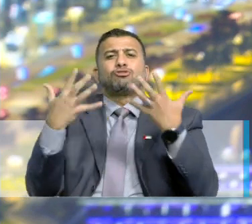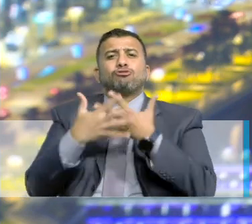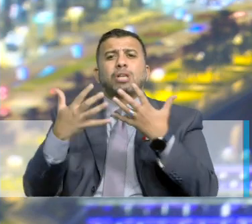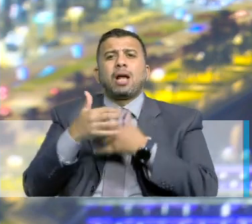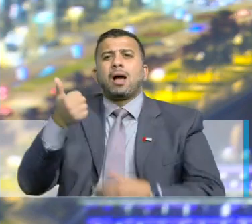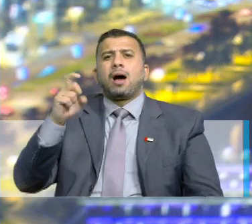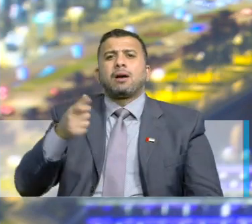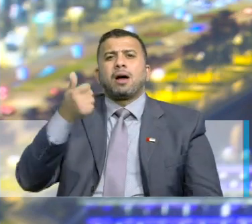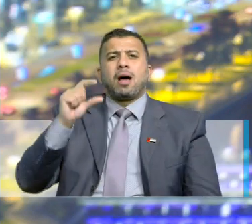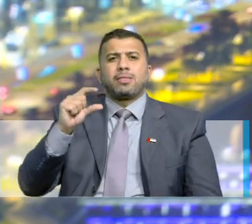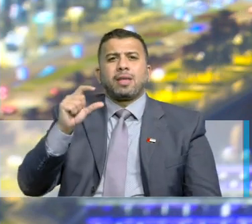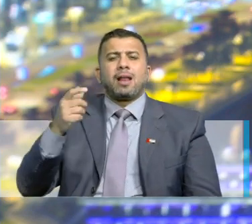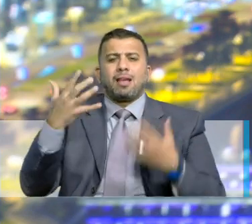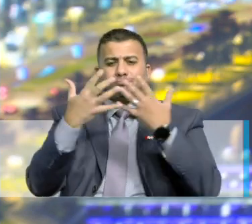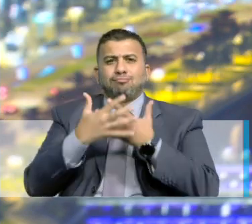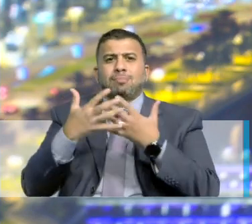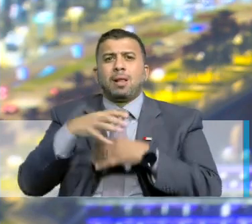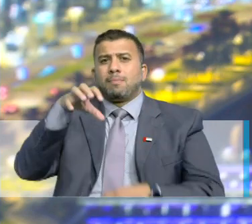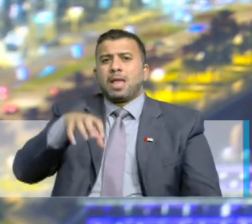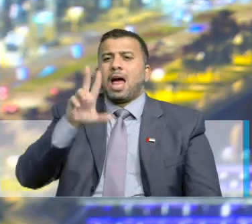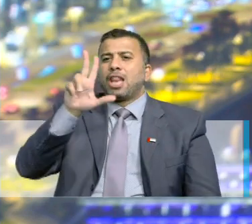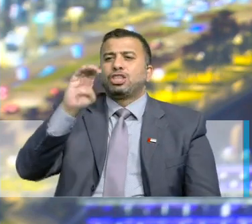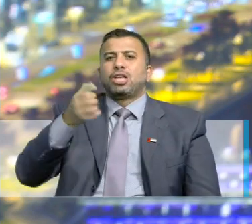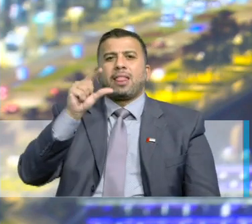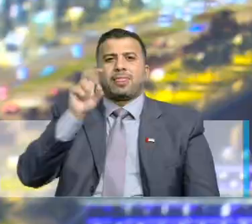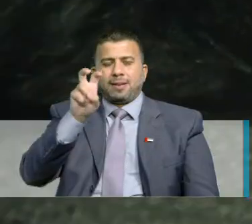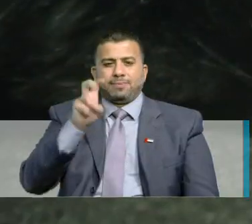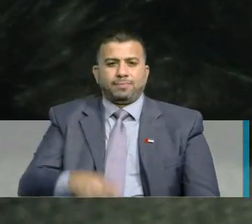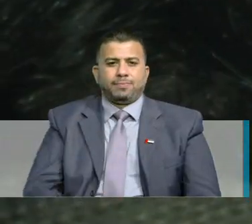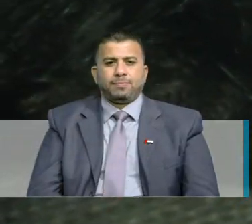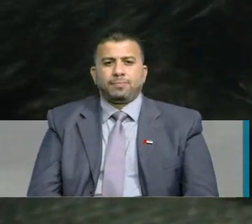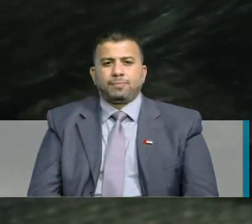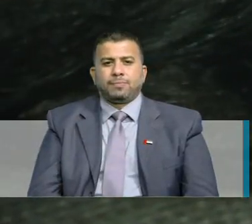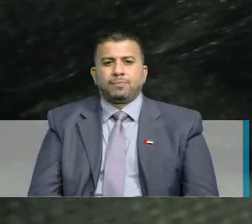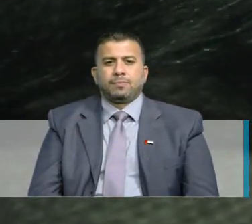شركة أرادة العقارية في منطقة الجادة.